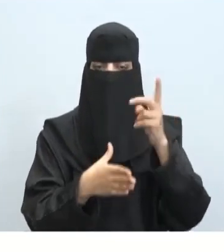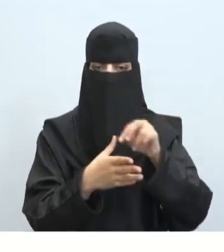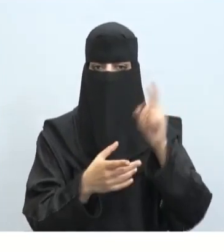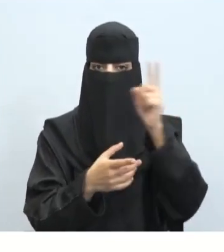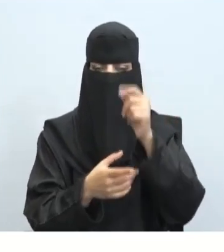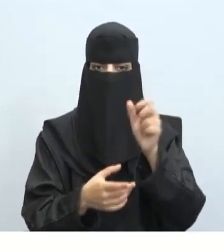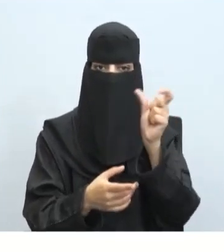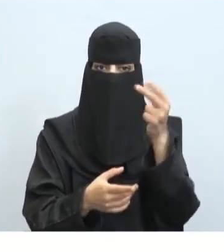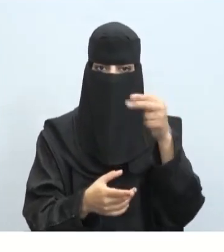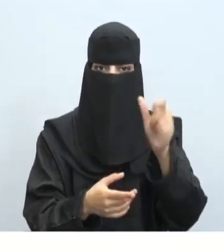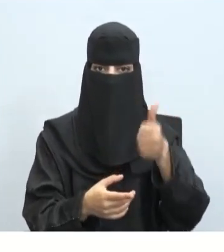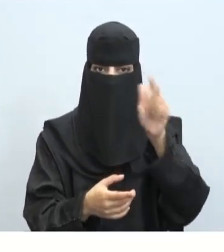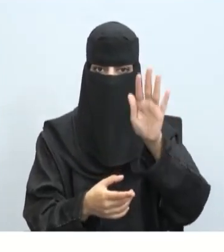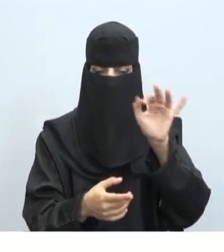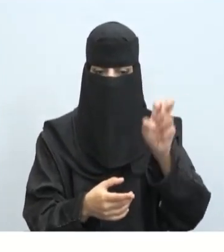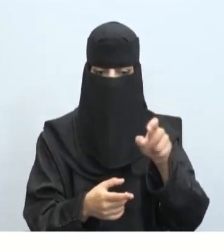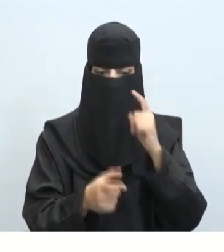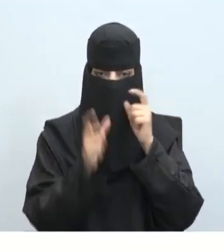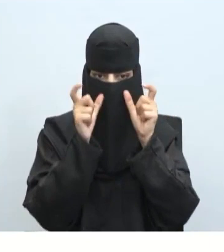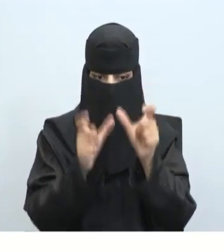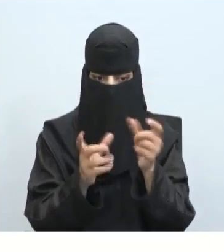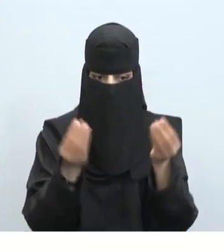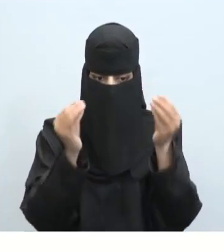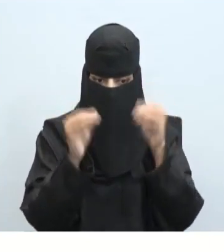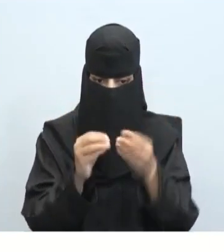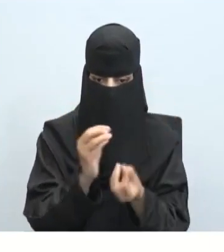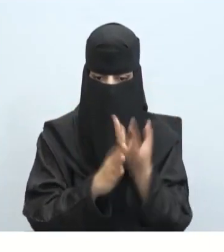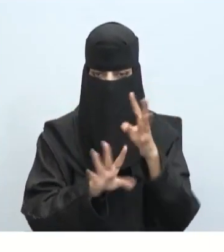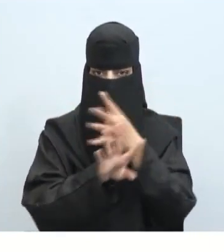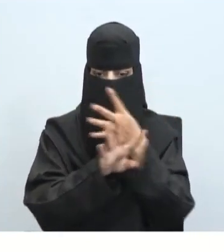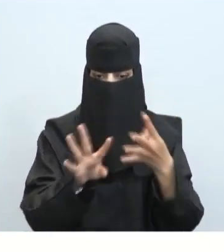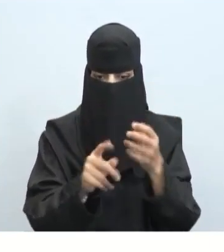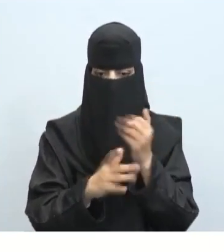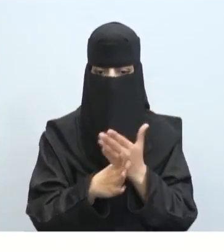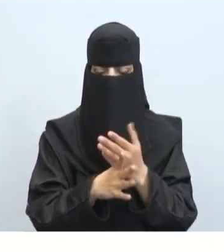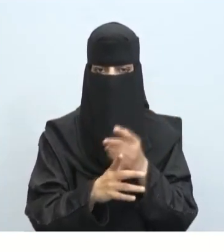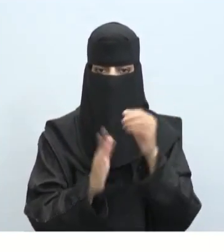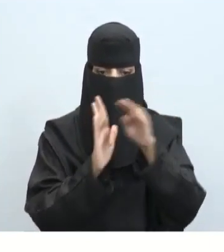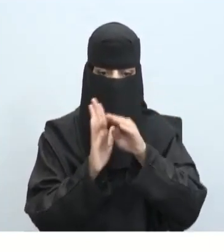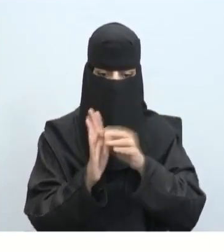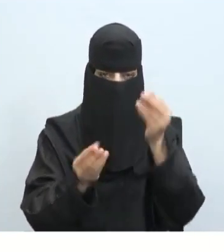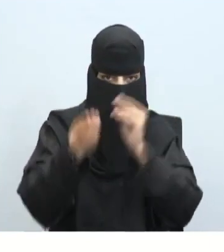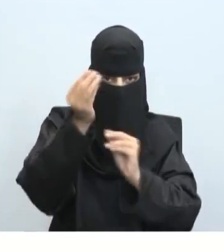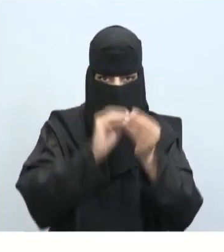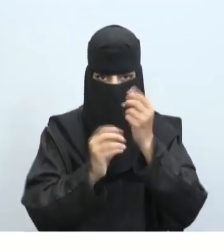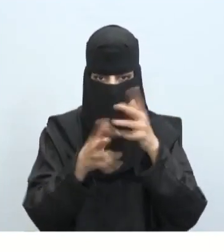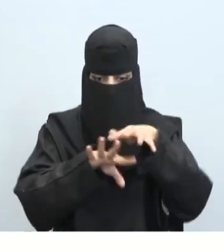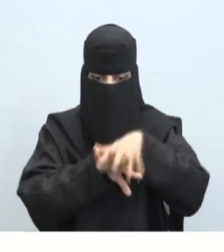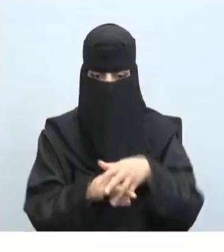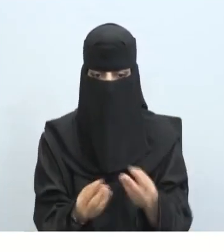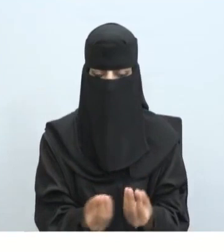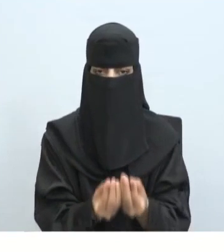والعباسيه اذا اعتنوا بانشاء القصور وزخرفتها ونقشها بالوان